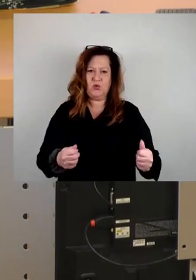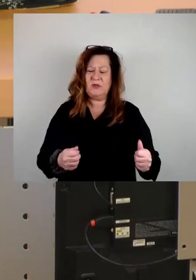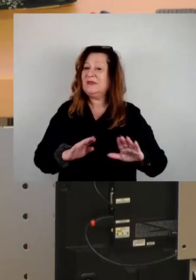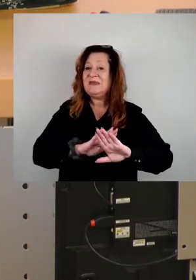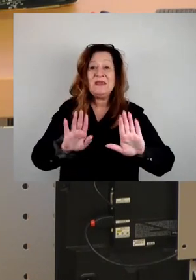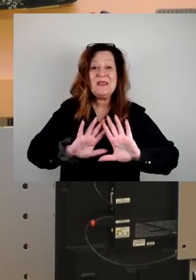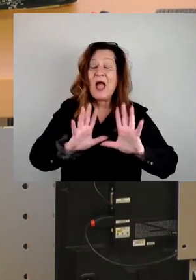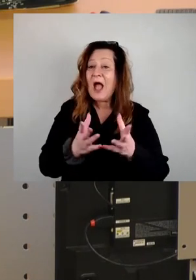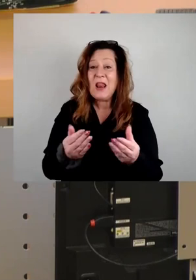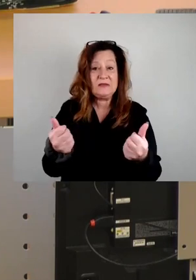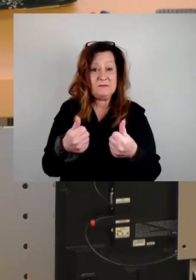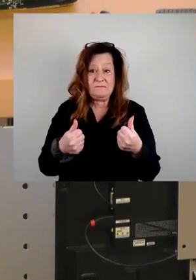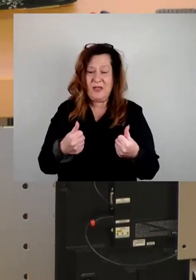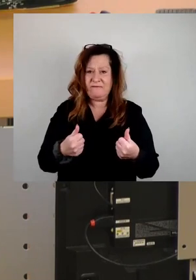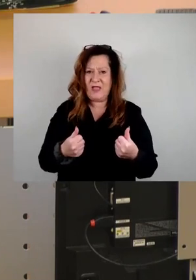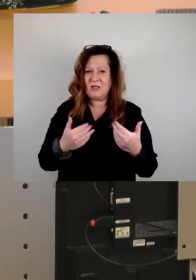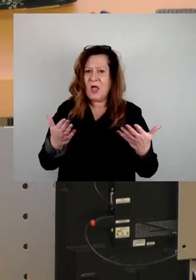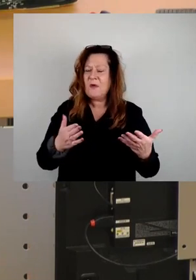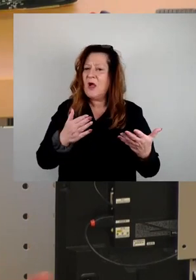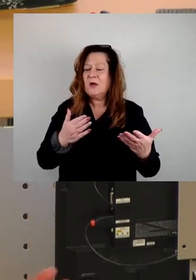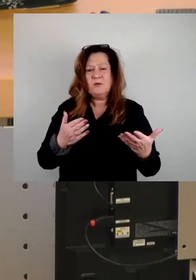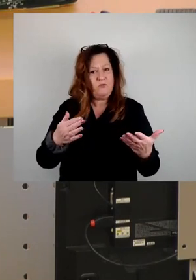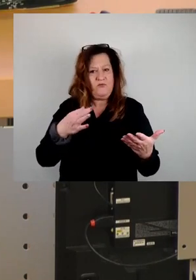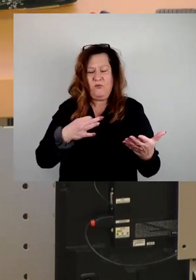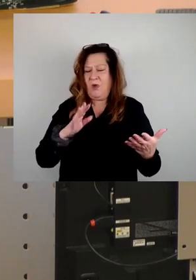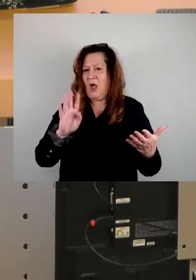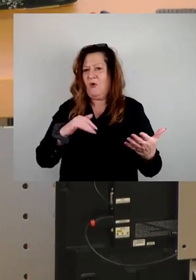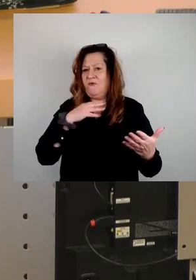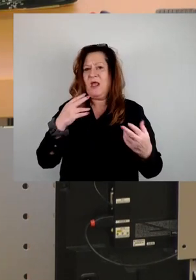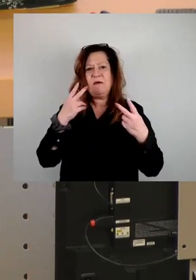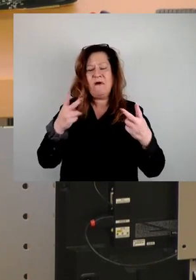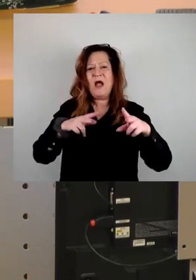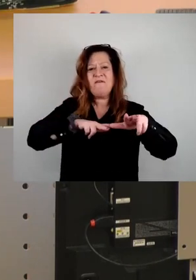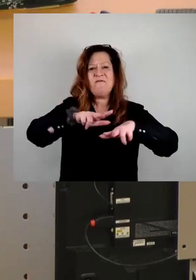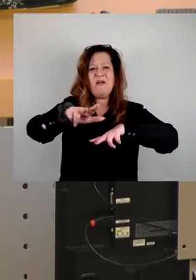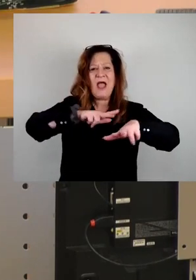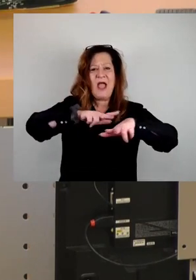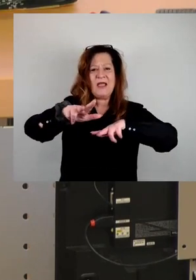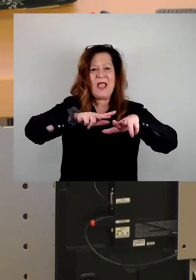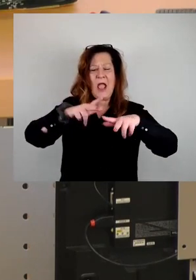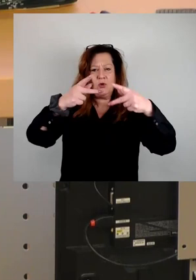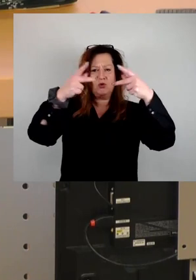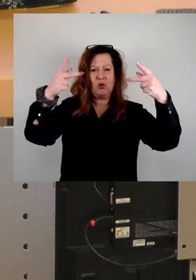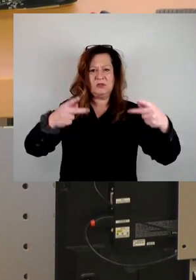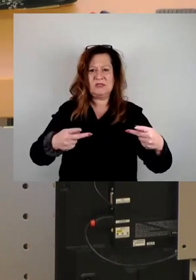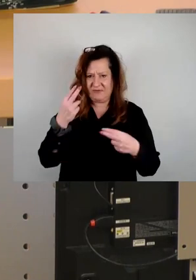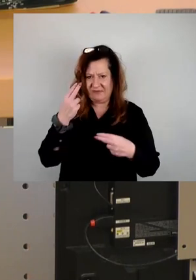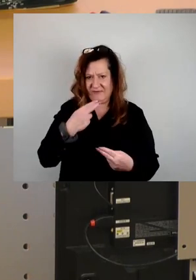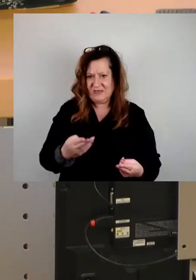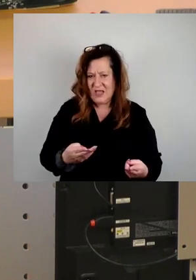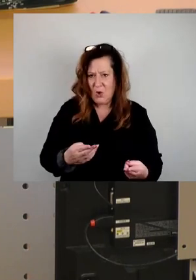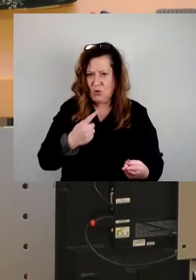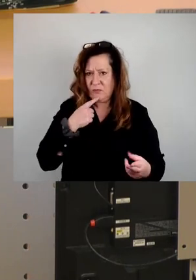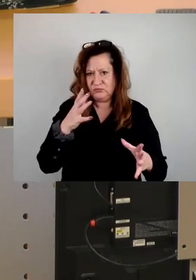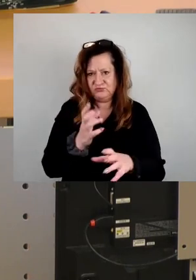denke, es stellen sich zum Beispiel noch viele Fragen bezüglich des Verkehrskonzeptes, dass wir das also auch wirklich leisten, ohne